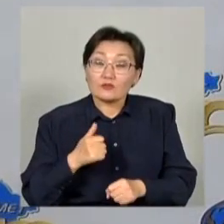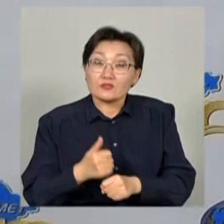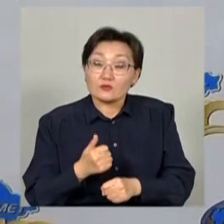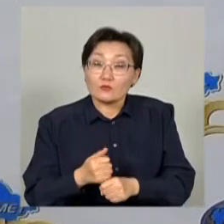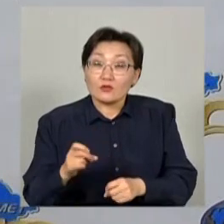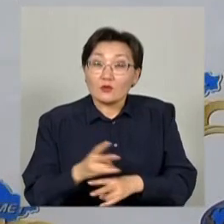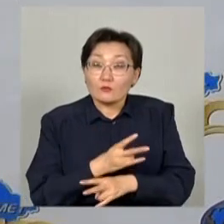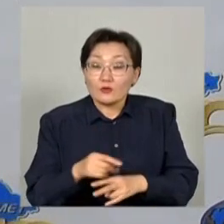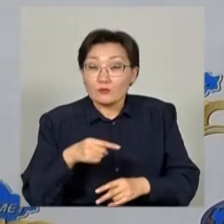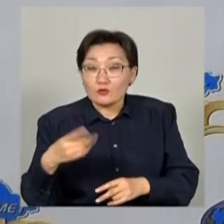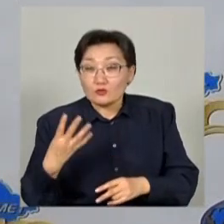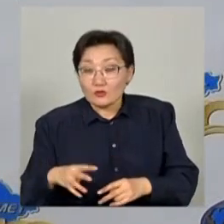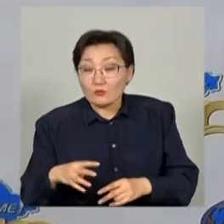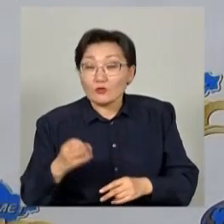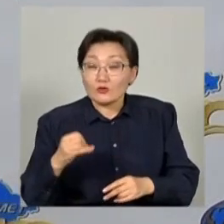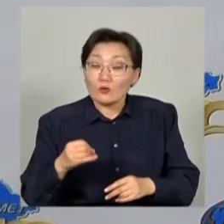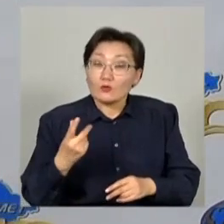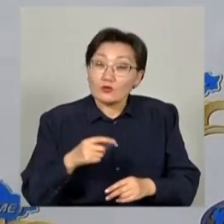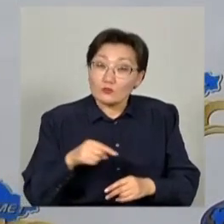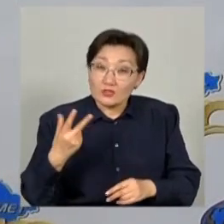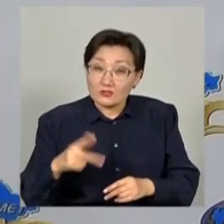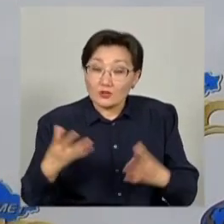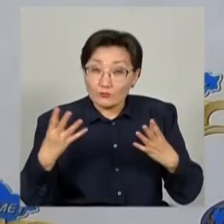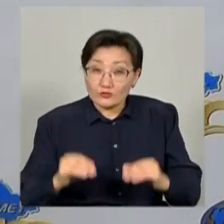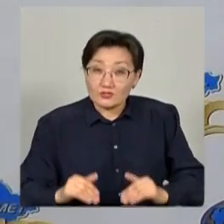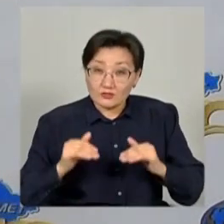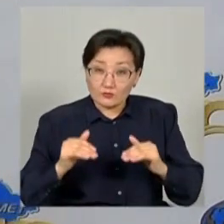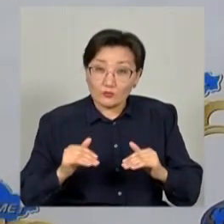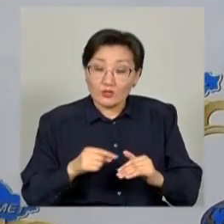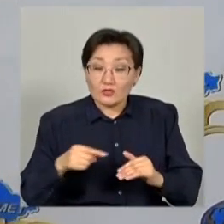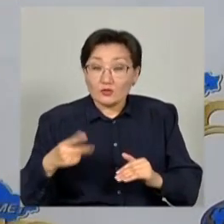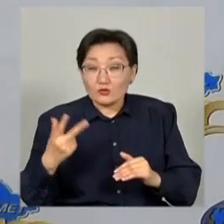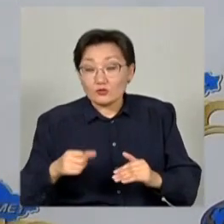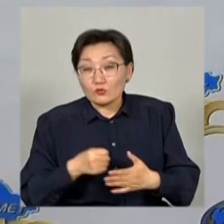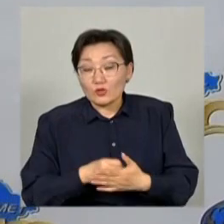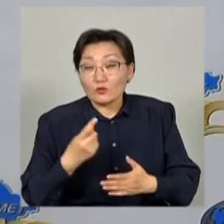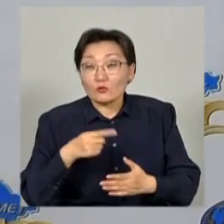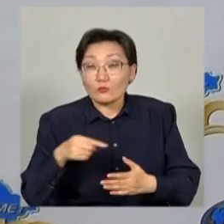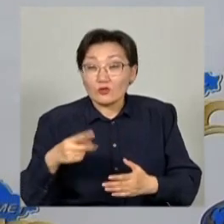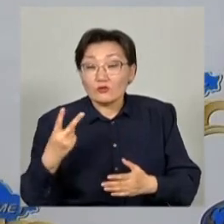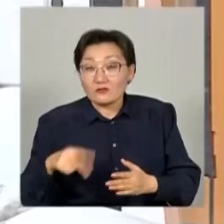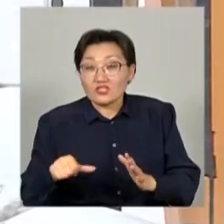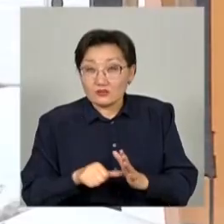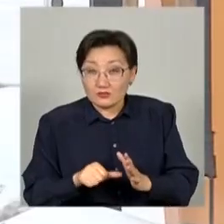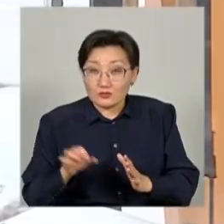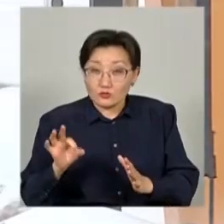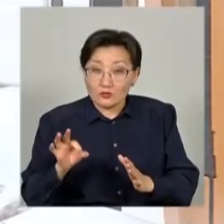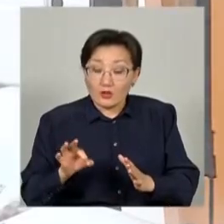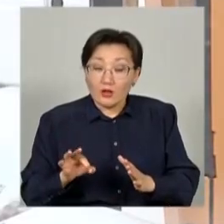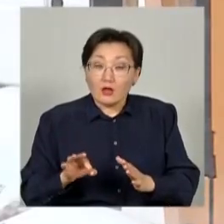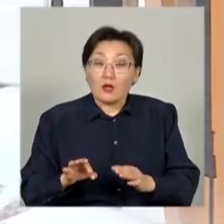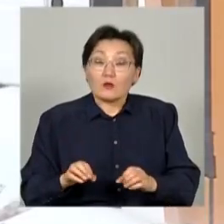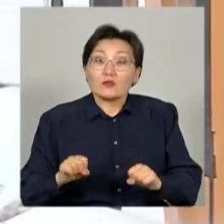ночью минус 40, на юге минус 30 мороза. Днем повышение от минус 30 до минус 26 градусов. Об